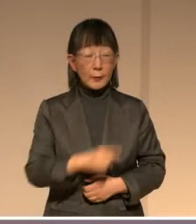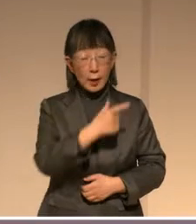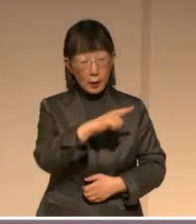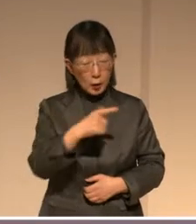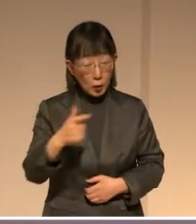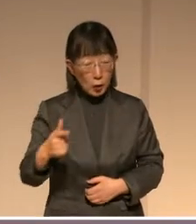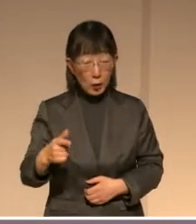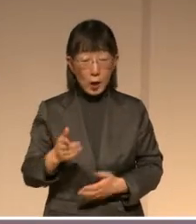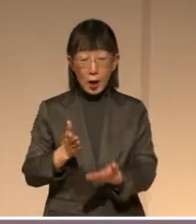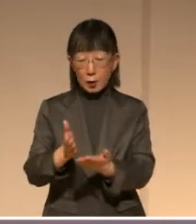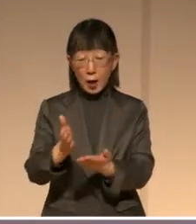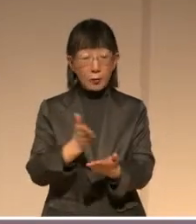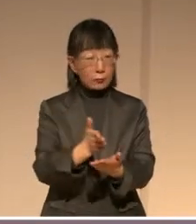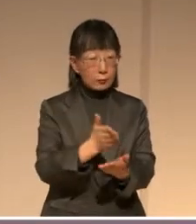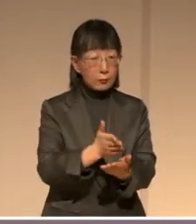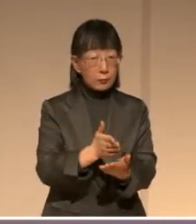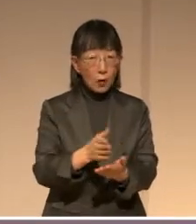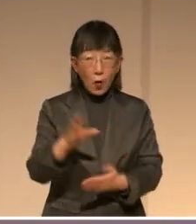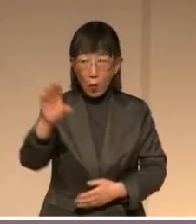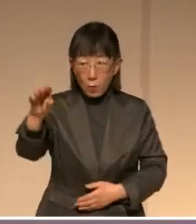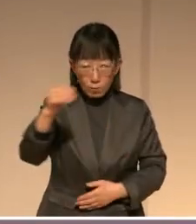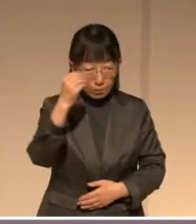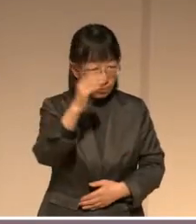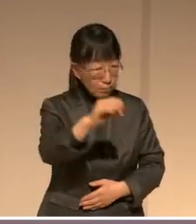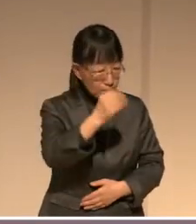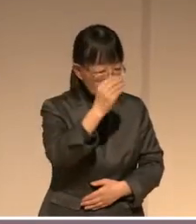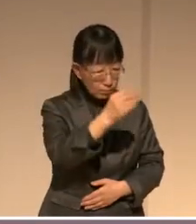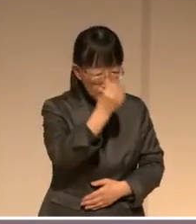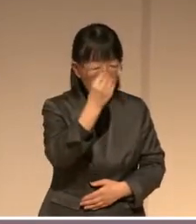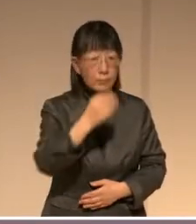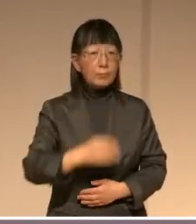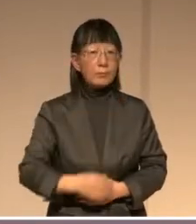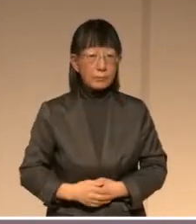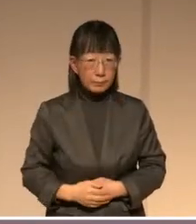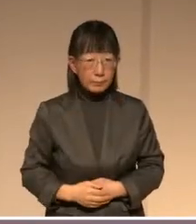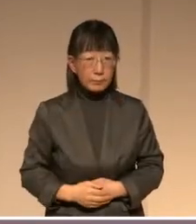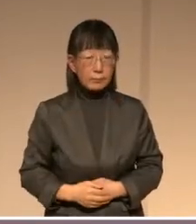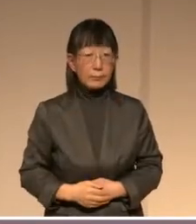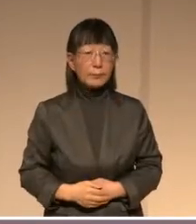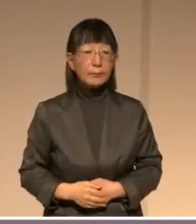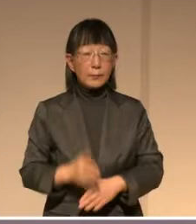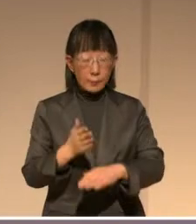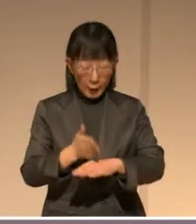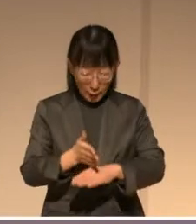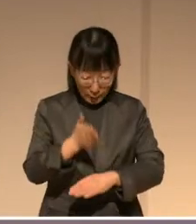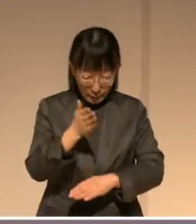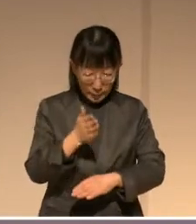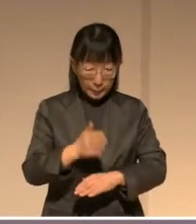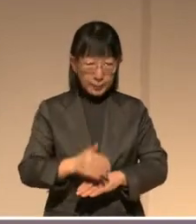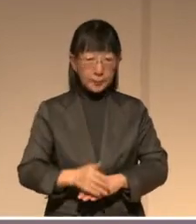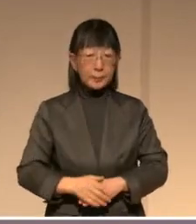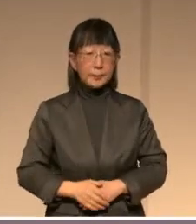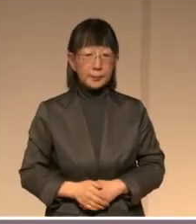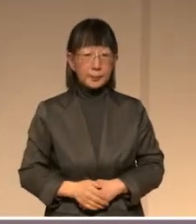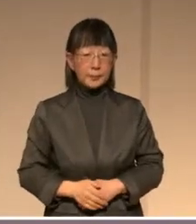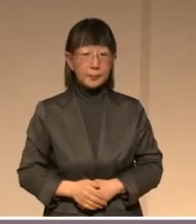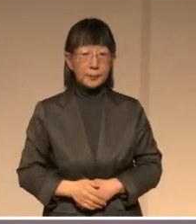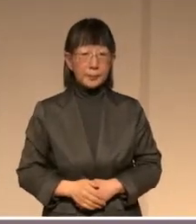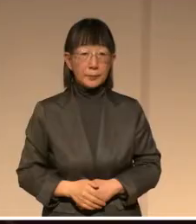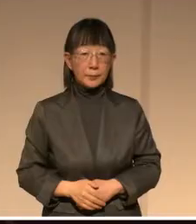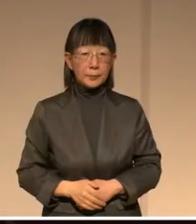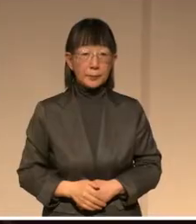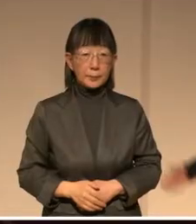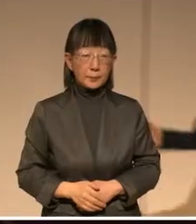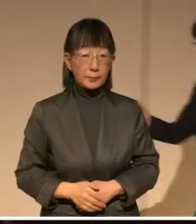思っています inputコンコースでしたねあんな下がりいくということでありがとうございますじゃあは53のフリップにも行き